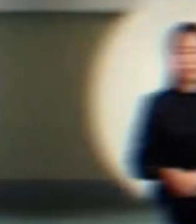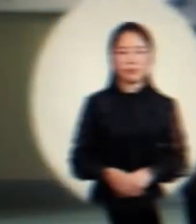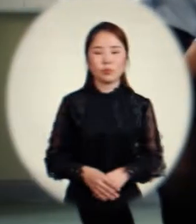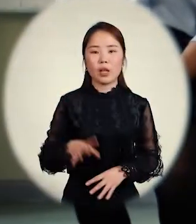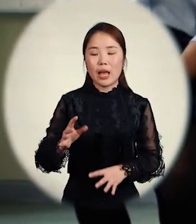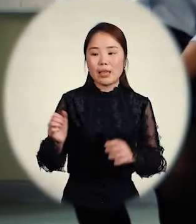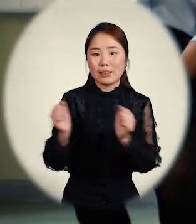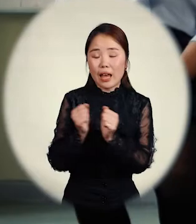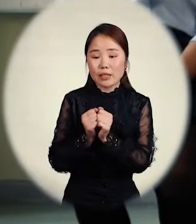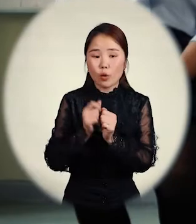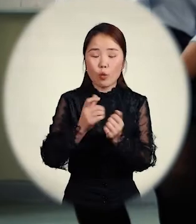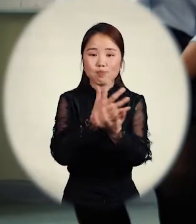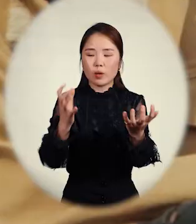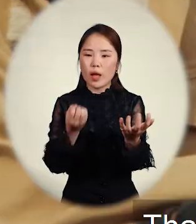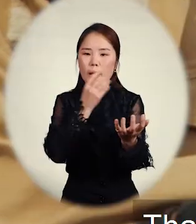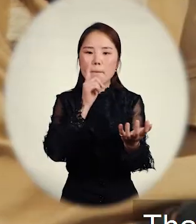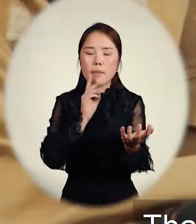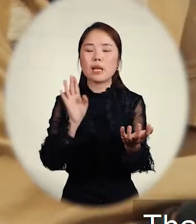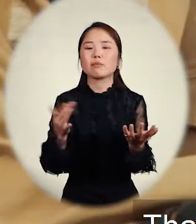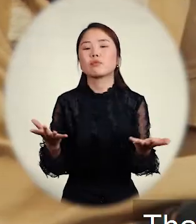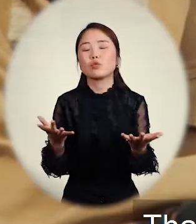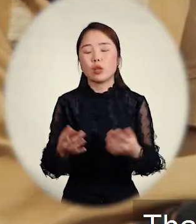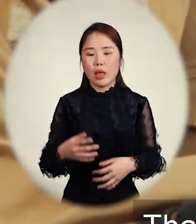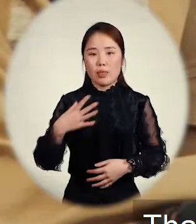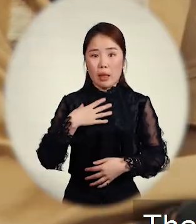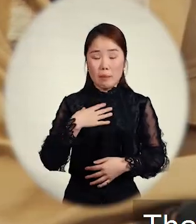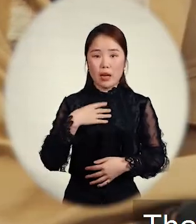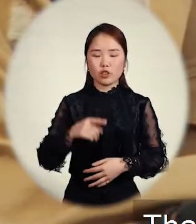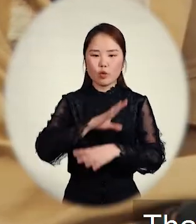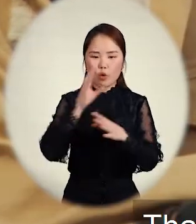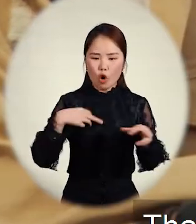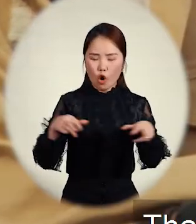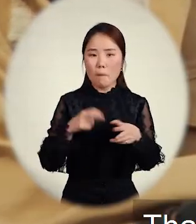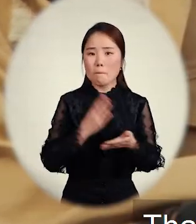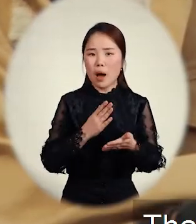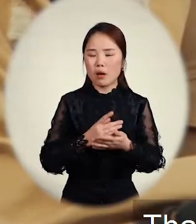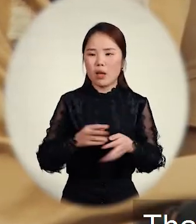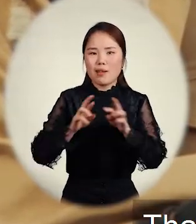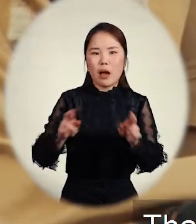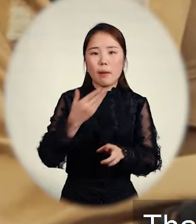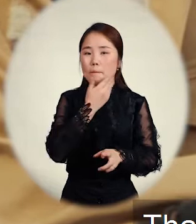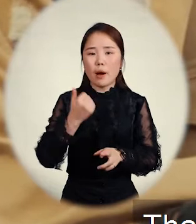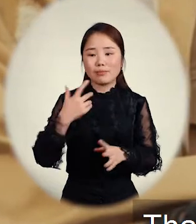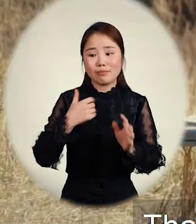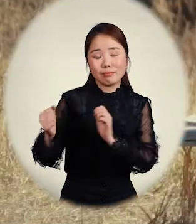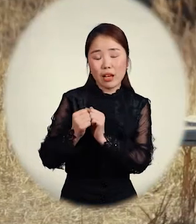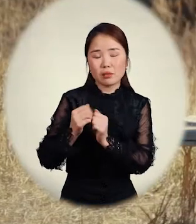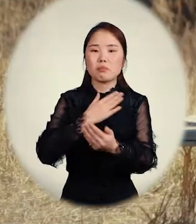Тэгээ найзуудтай амдаж юу гэж хэлмээр байна? Намайг ингээд хүчтэй бэрхшээлтэй гэж голдгүй найзлдаг чинь